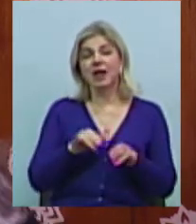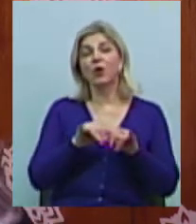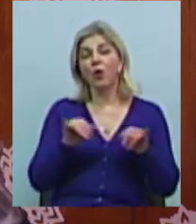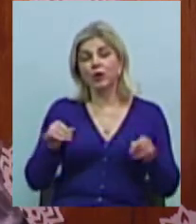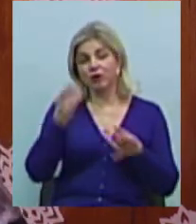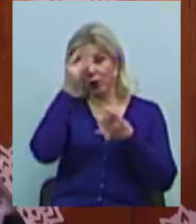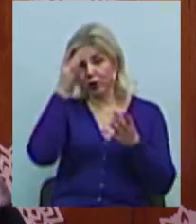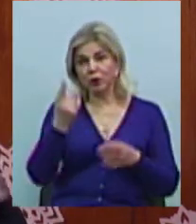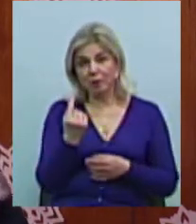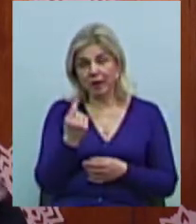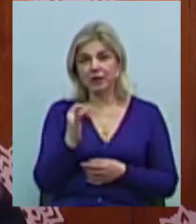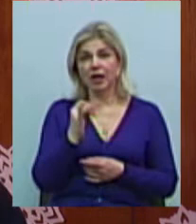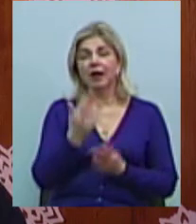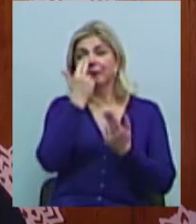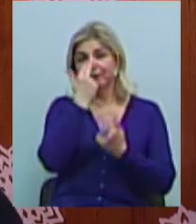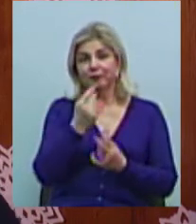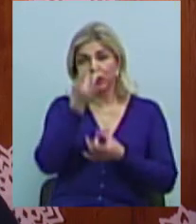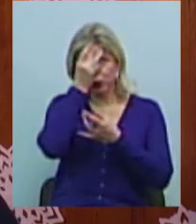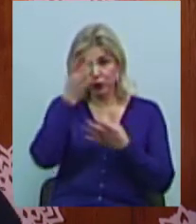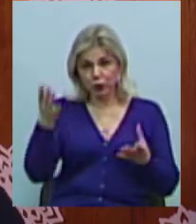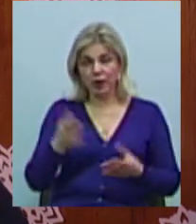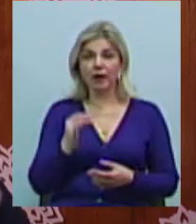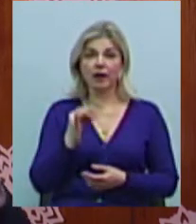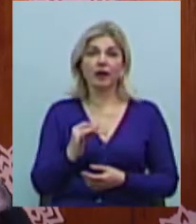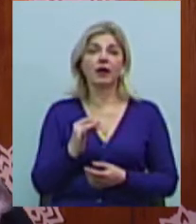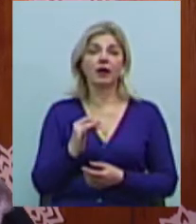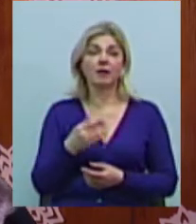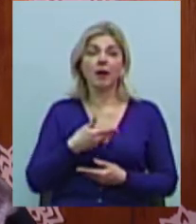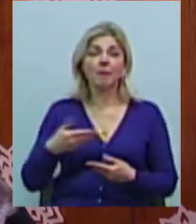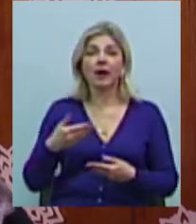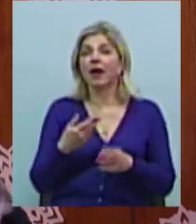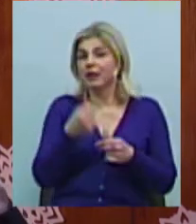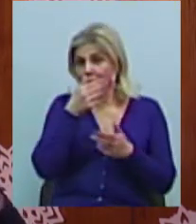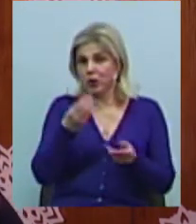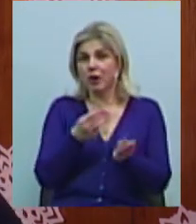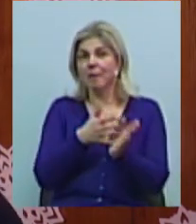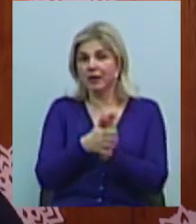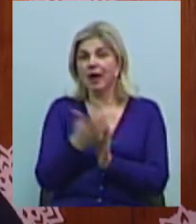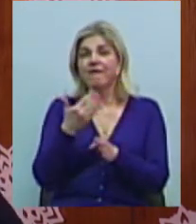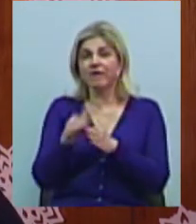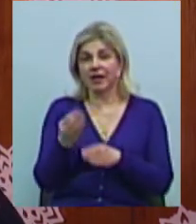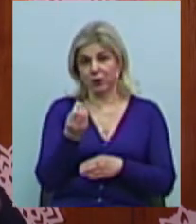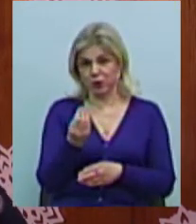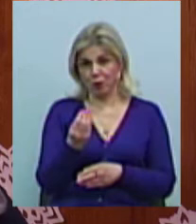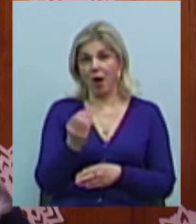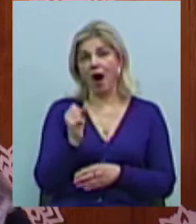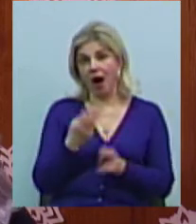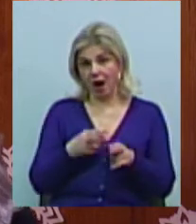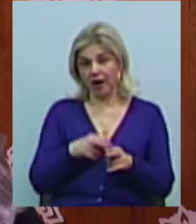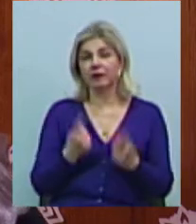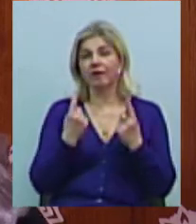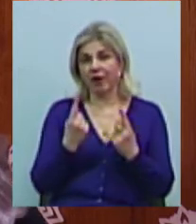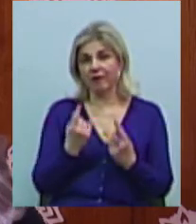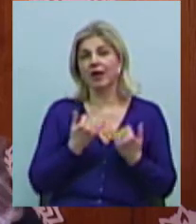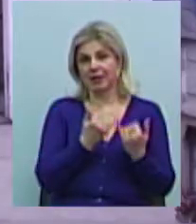культура, по-перше, прищеплюється культура. На що інколи ми не можемо витратити якісь, виділити якусь суму грошей, а це дуже суттєво